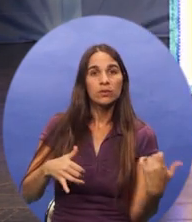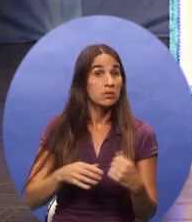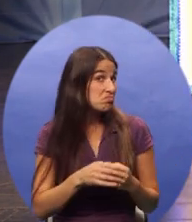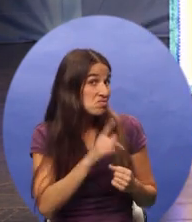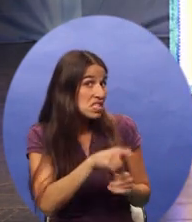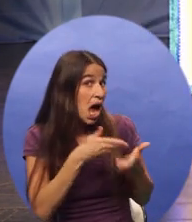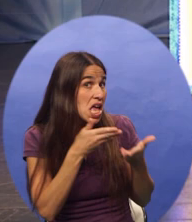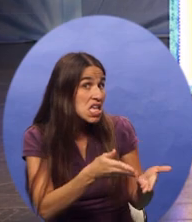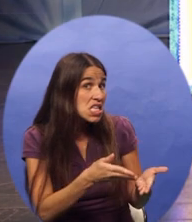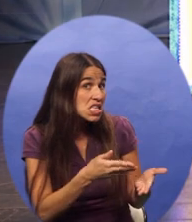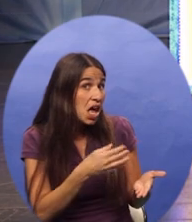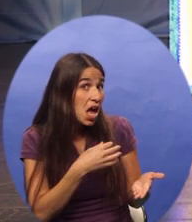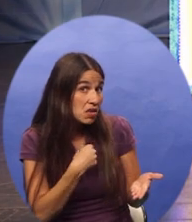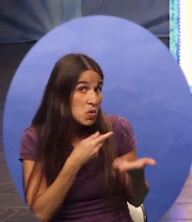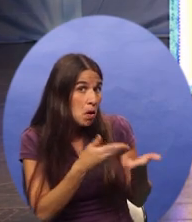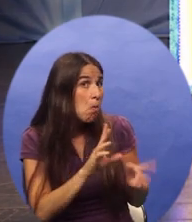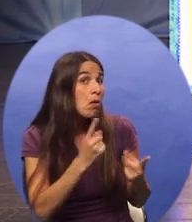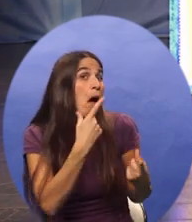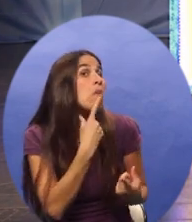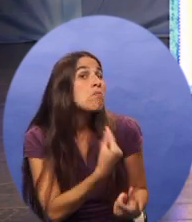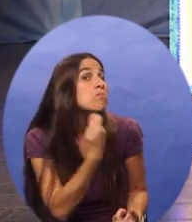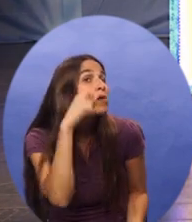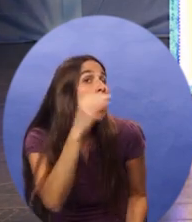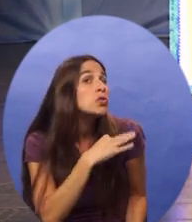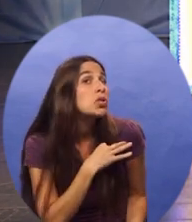את צריכה עזרה שלי? מה קרה, מון שרי?